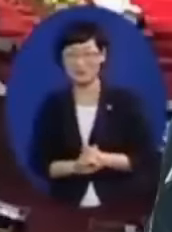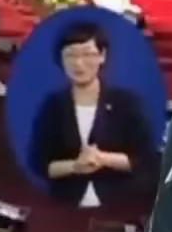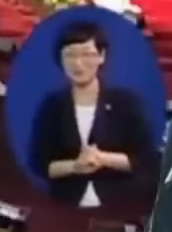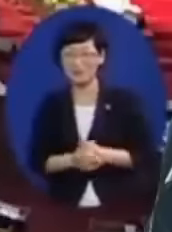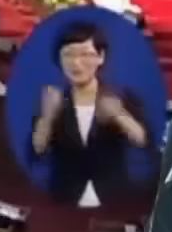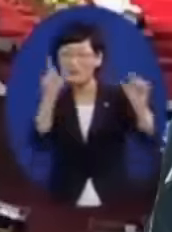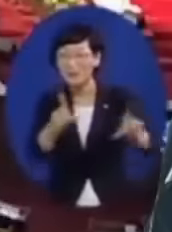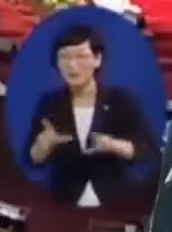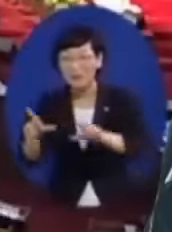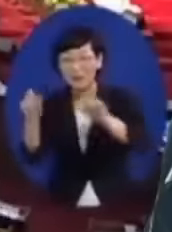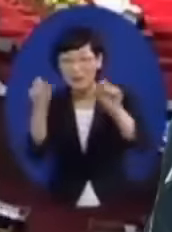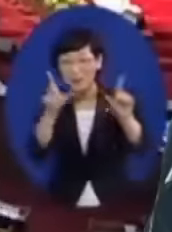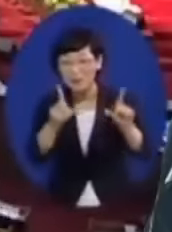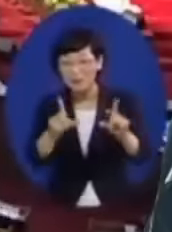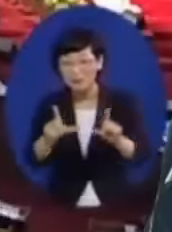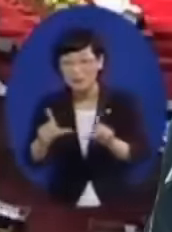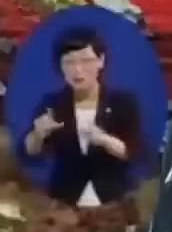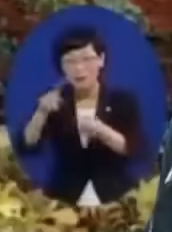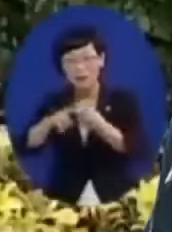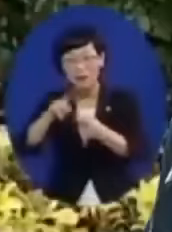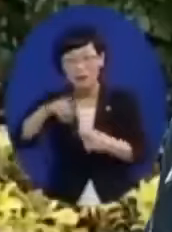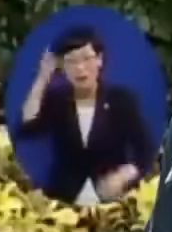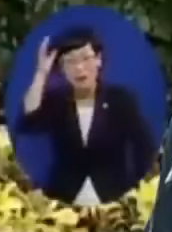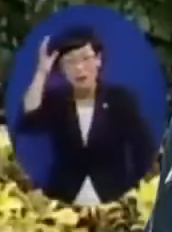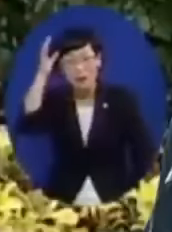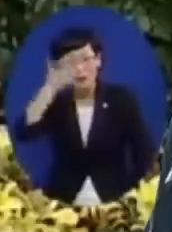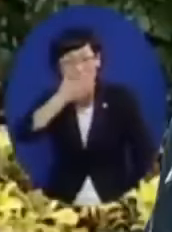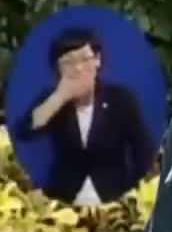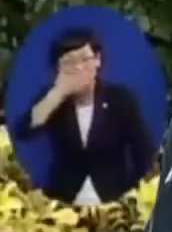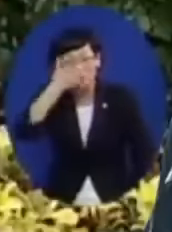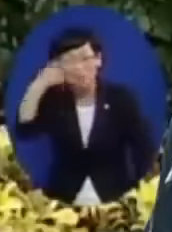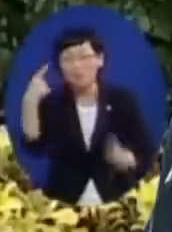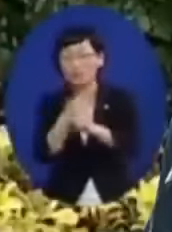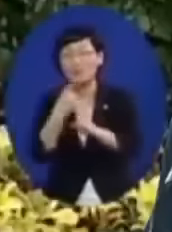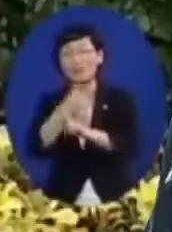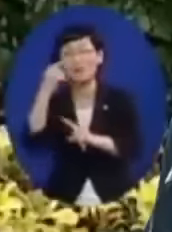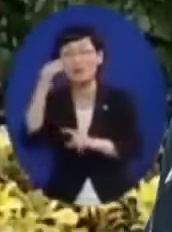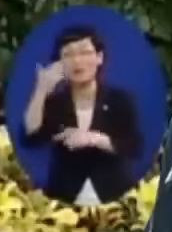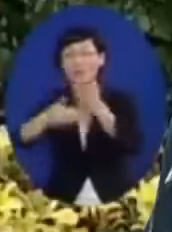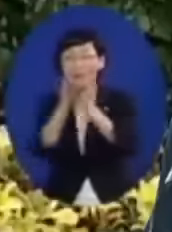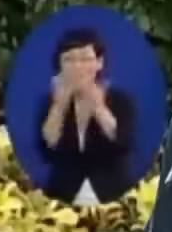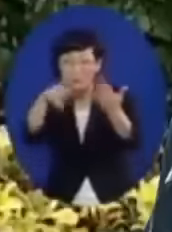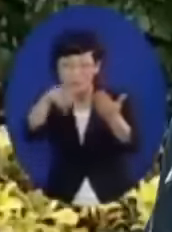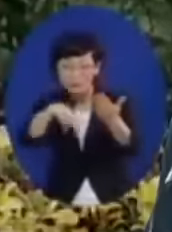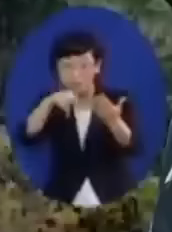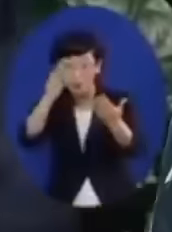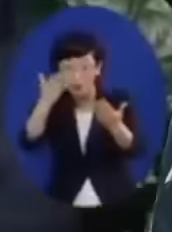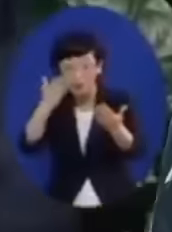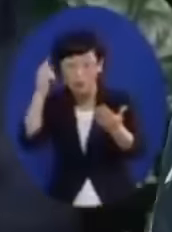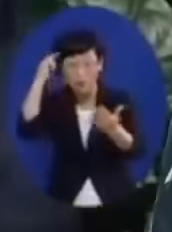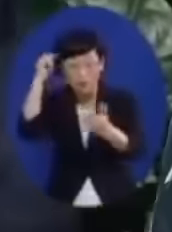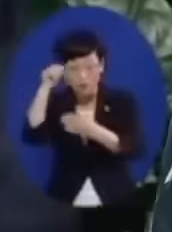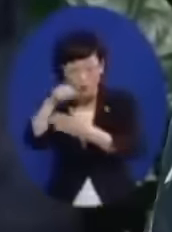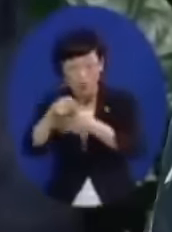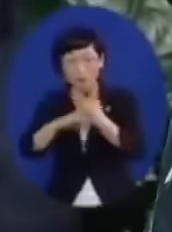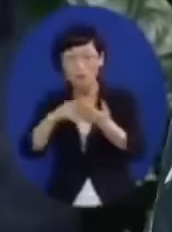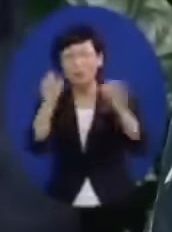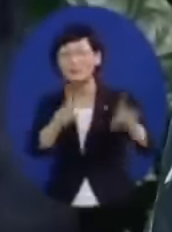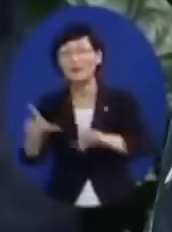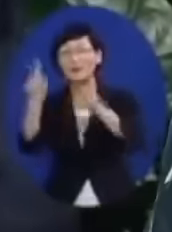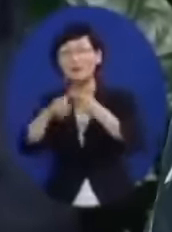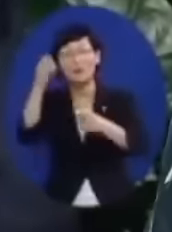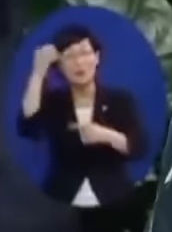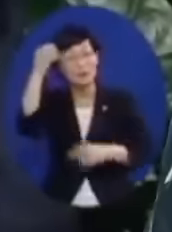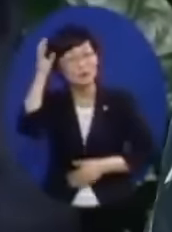삶에 대한 기대와 꿈이 달라집니다. 성경을 읽고 묵상하면 삶에 대한 기대와 꿈이